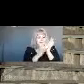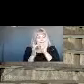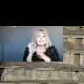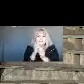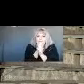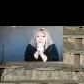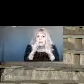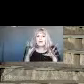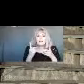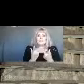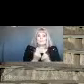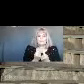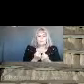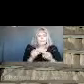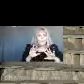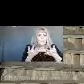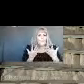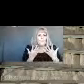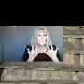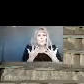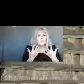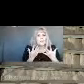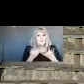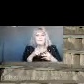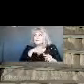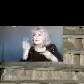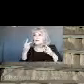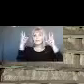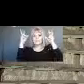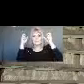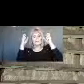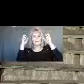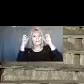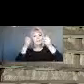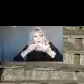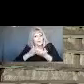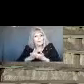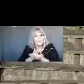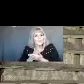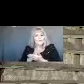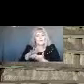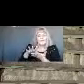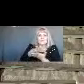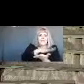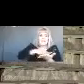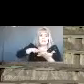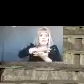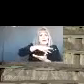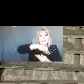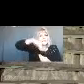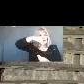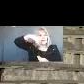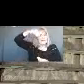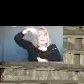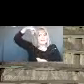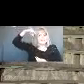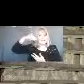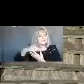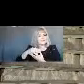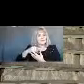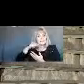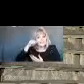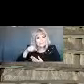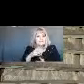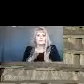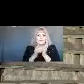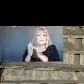het, en hy gaan nou daarmee aan. Hoe doen hy dit? Dis die ander tema. Hy doen dit deur die Heilige Gees, en dis wat ons hier hoor. Dis deur die